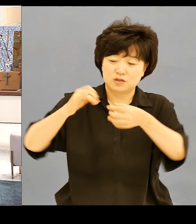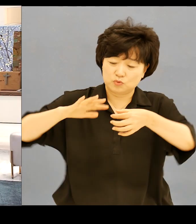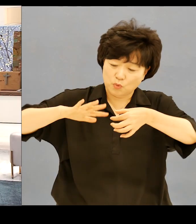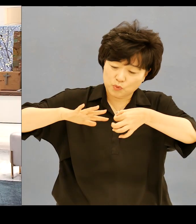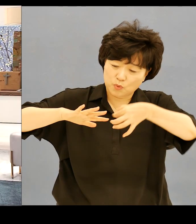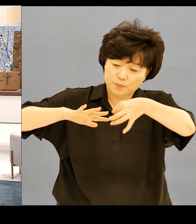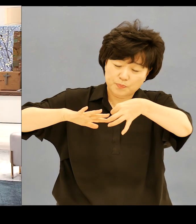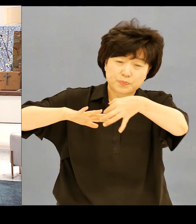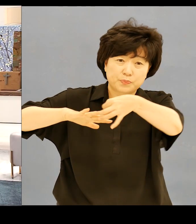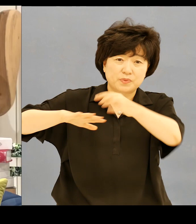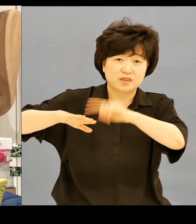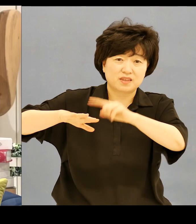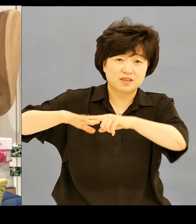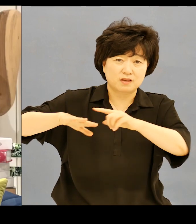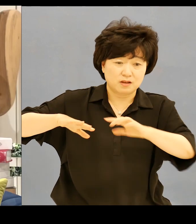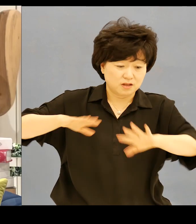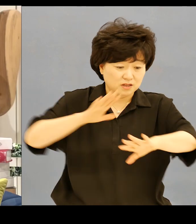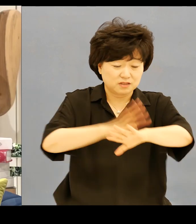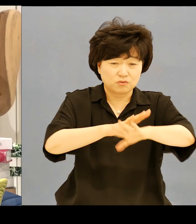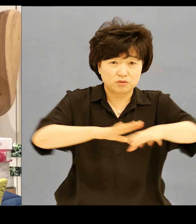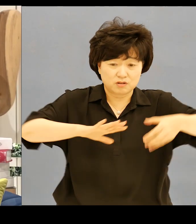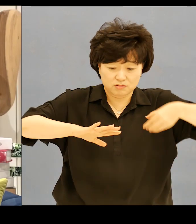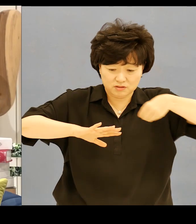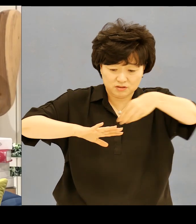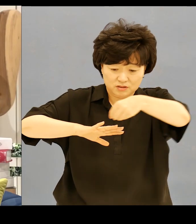근데 엄마가 걱정하는 게